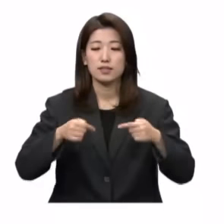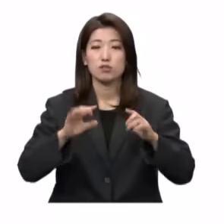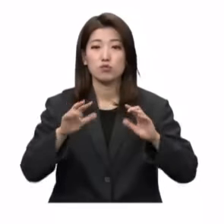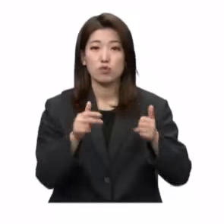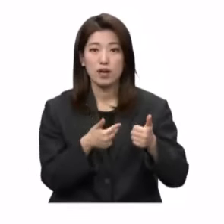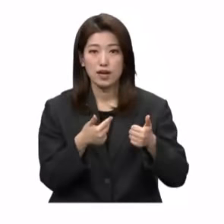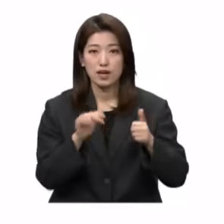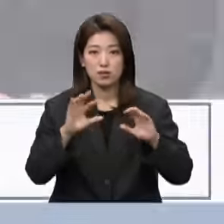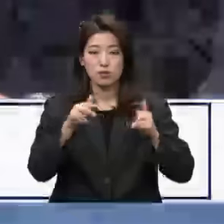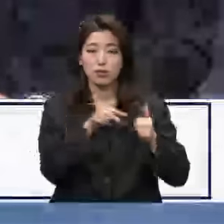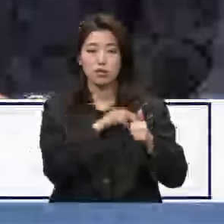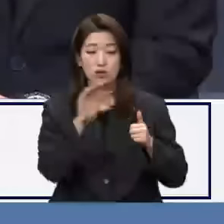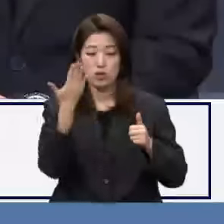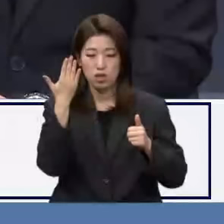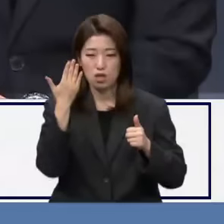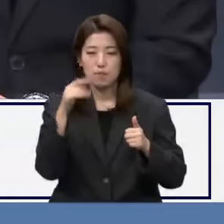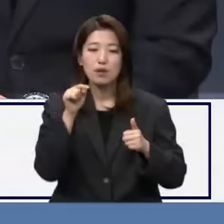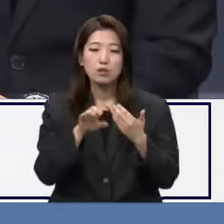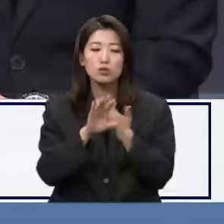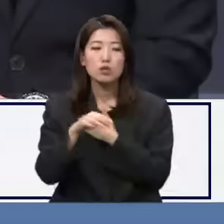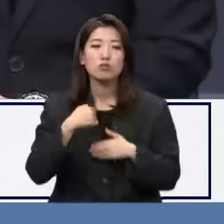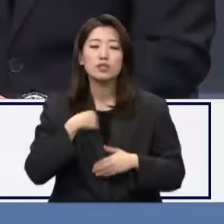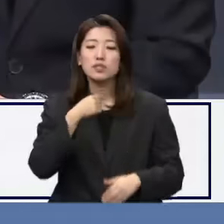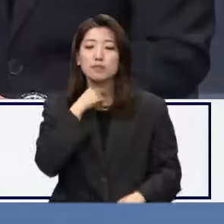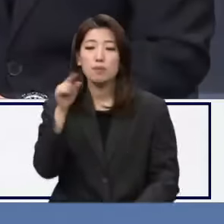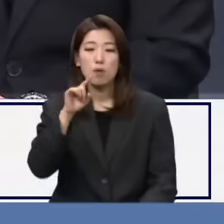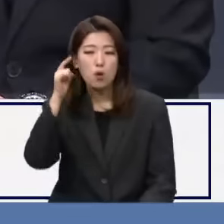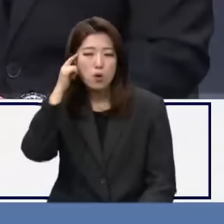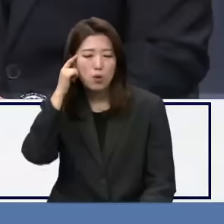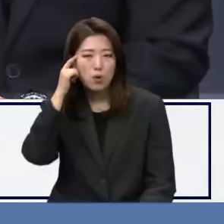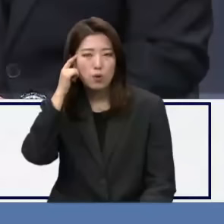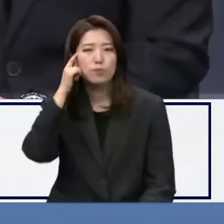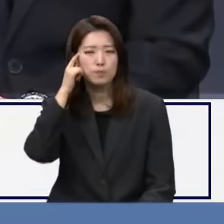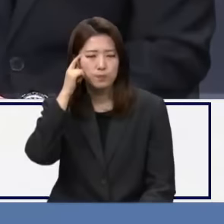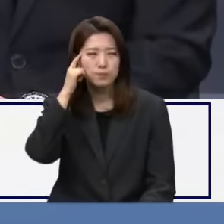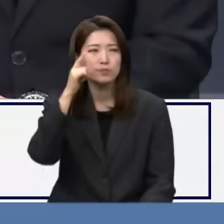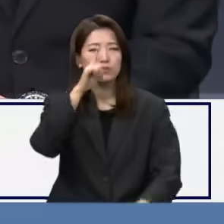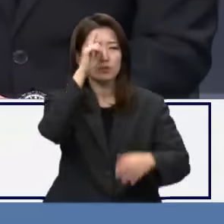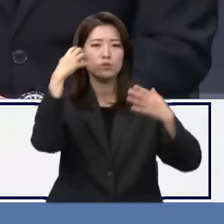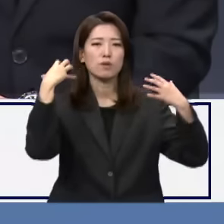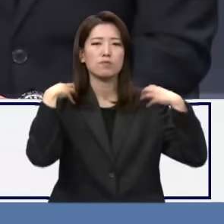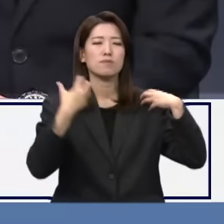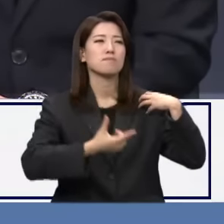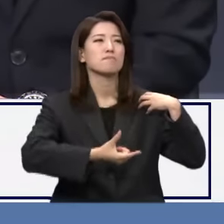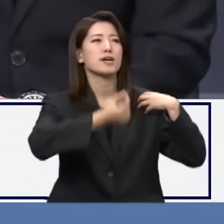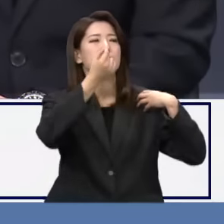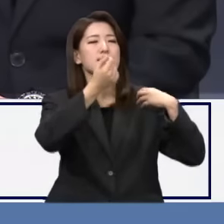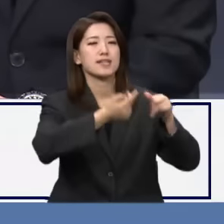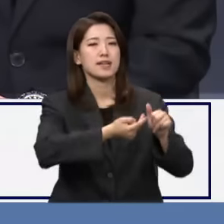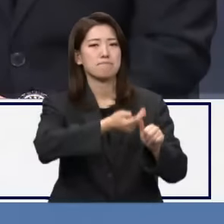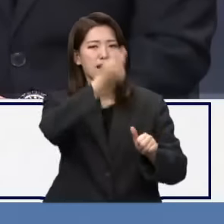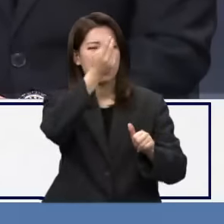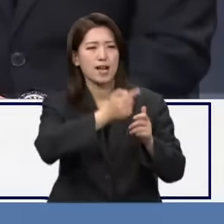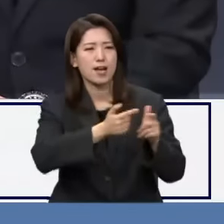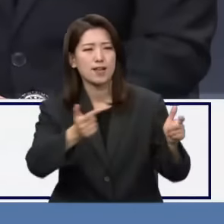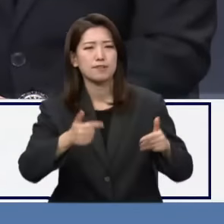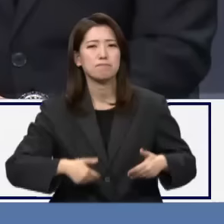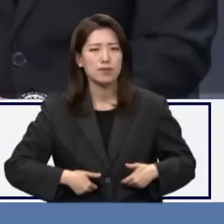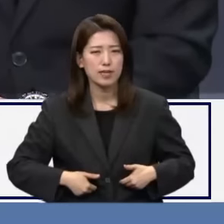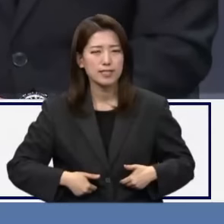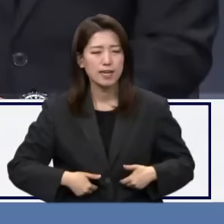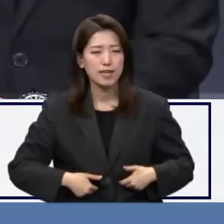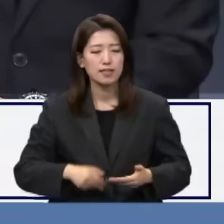아닙니까 윤성열 검찰 독재 정권을 조기 공식 시키는 일을 하는데 구체적으로 입법 과제로는 첫